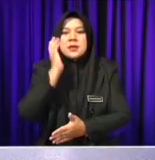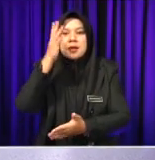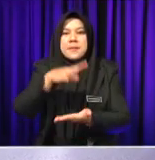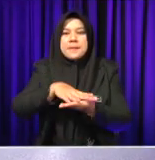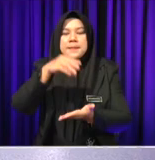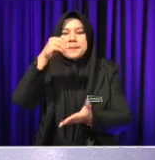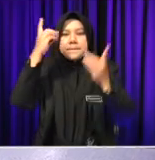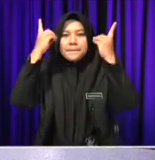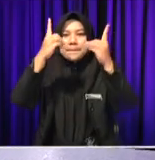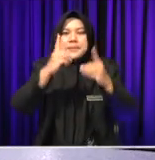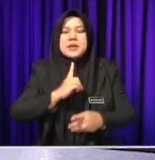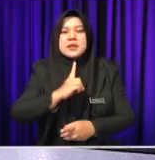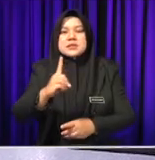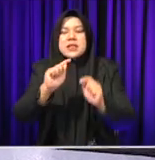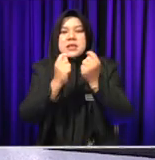pelajaranendikan